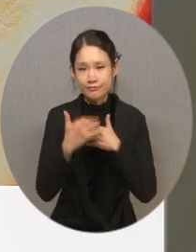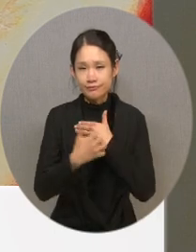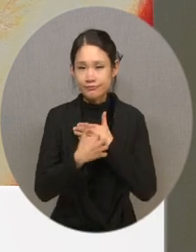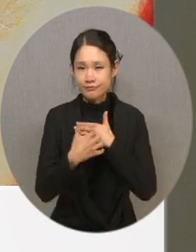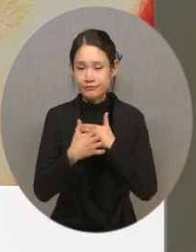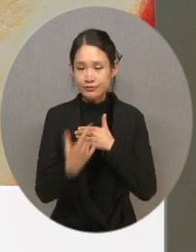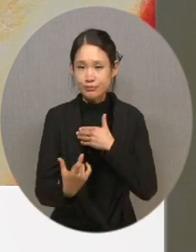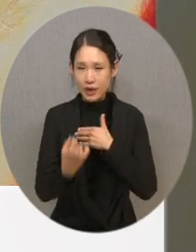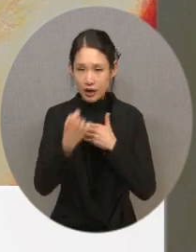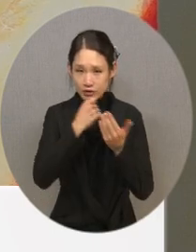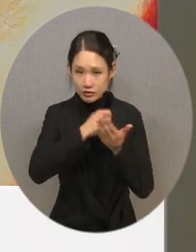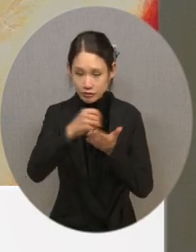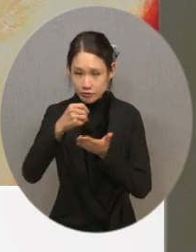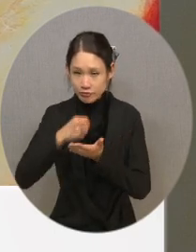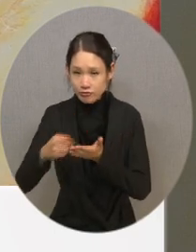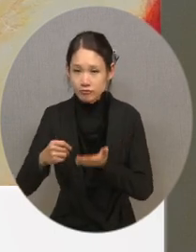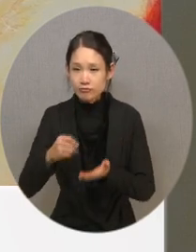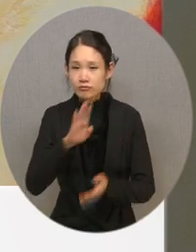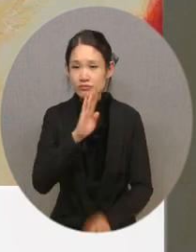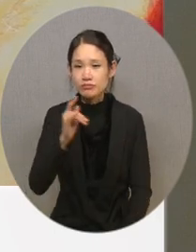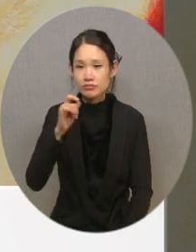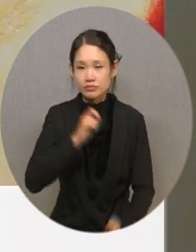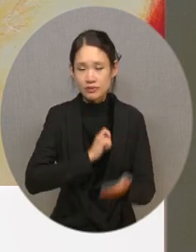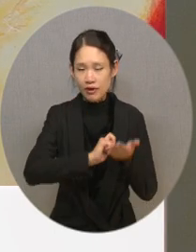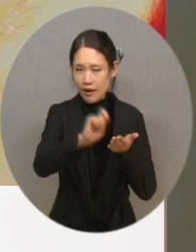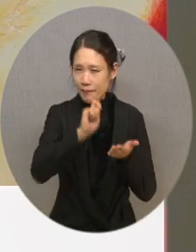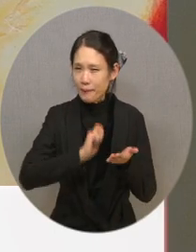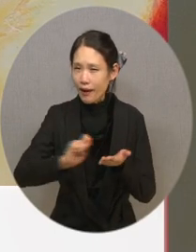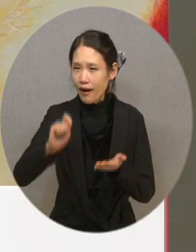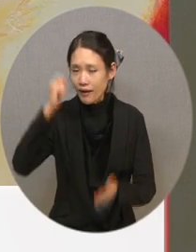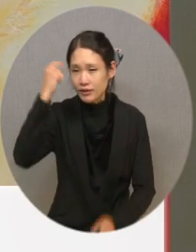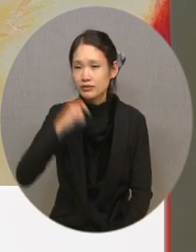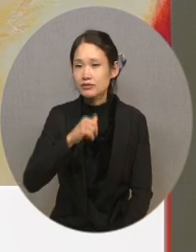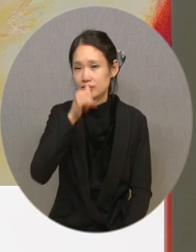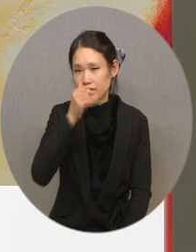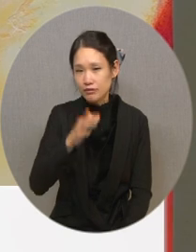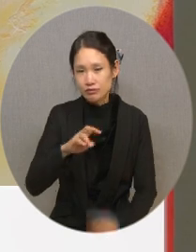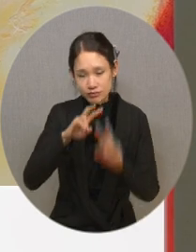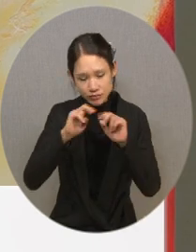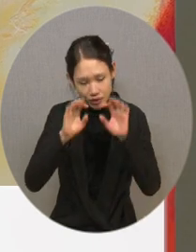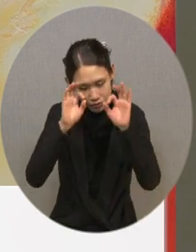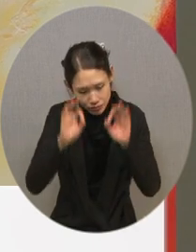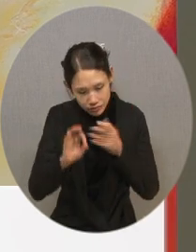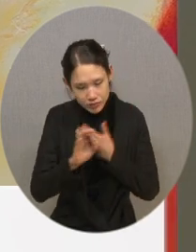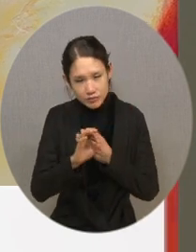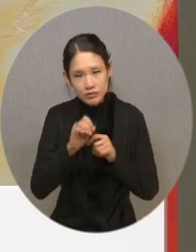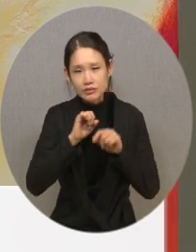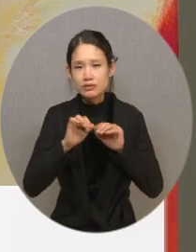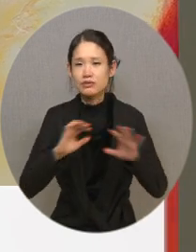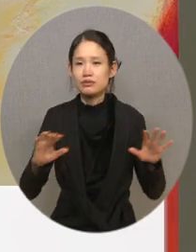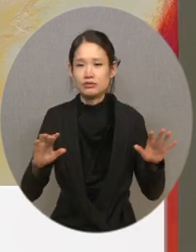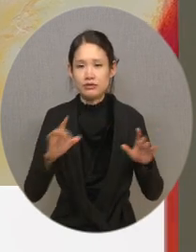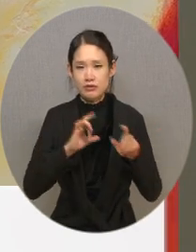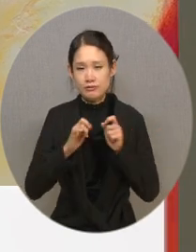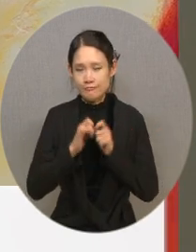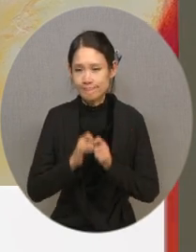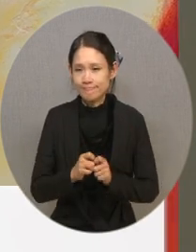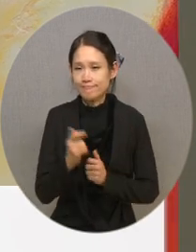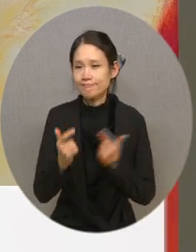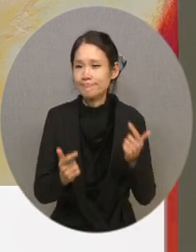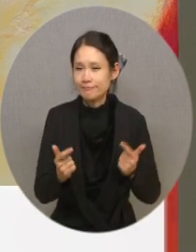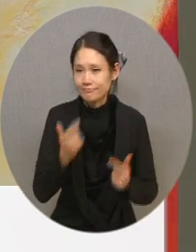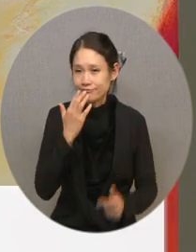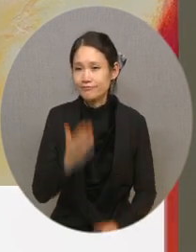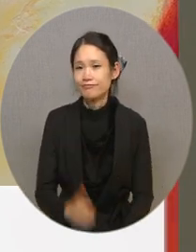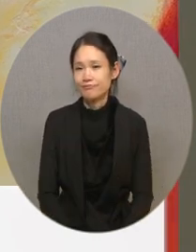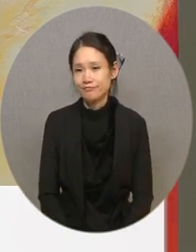윤곽에서 즉흥적으로 그어낸 분방한 붓질이 느껴지지만 들여다보면 선의 번짐을 섬세하게 조절한 것을 알